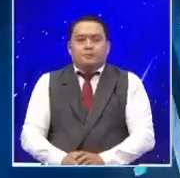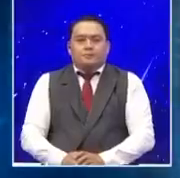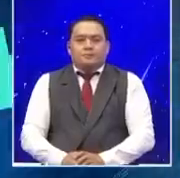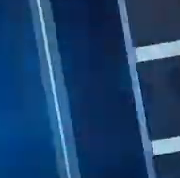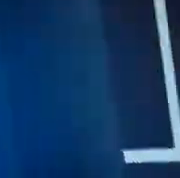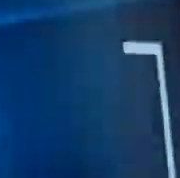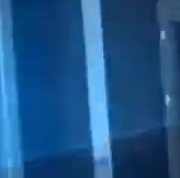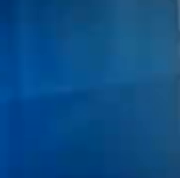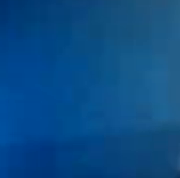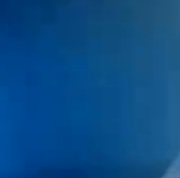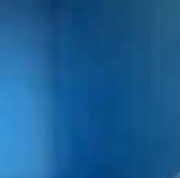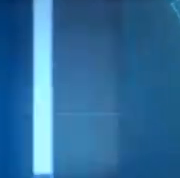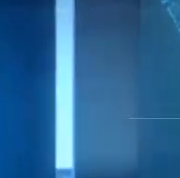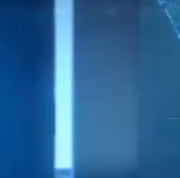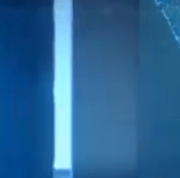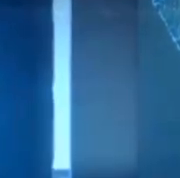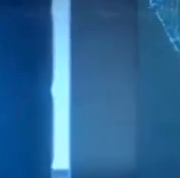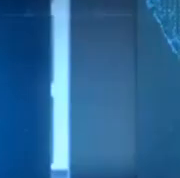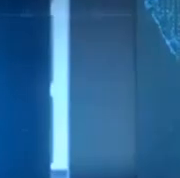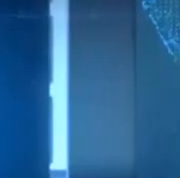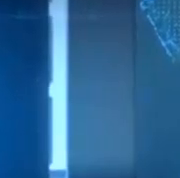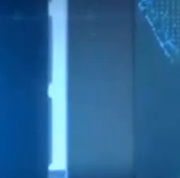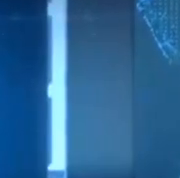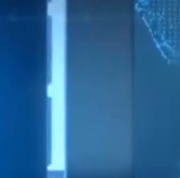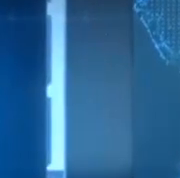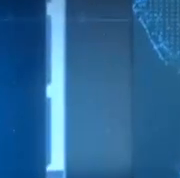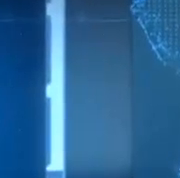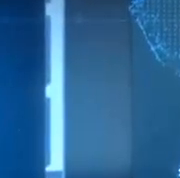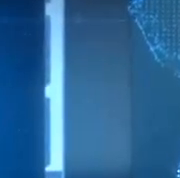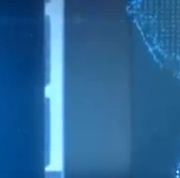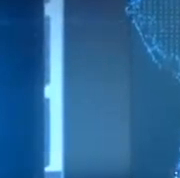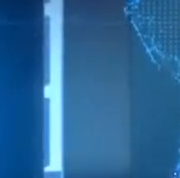Мади Байбусынов, телеканал ЖТСУ, Талдыкурган.